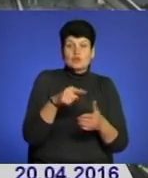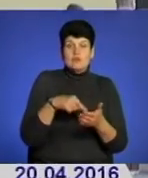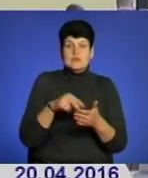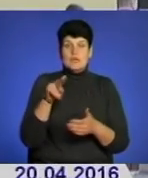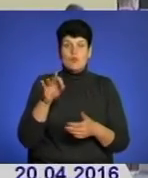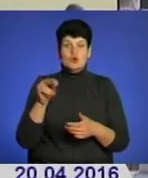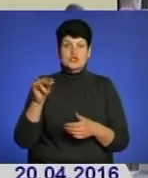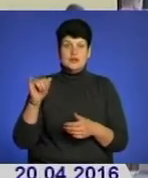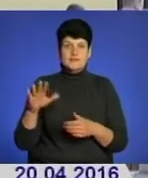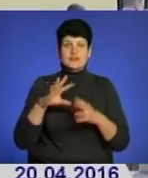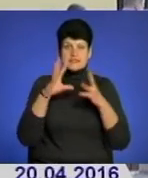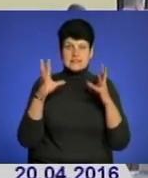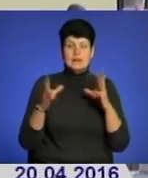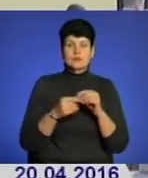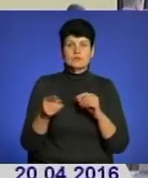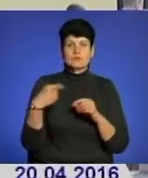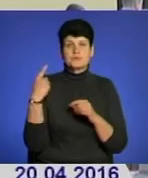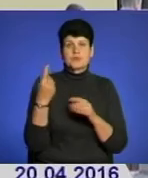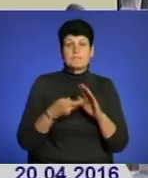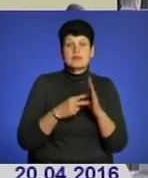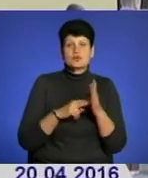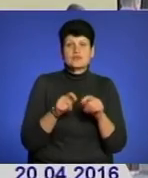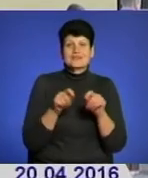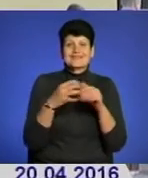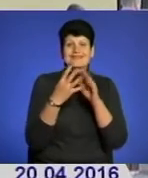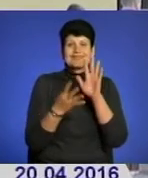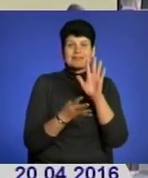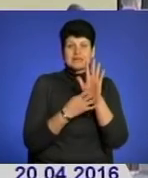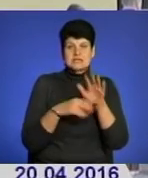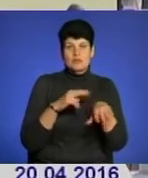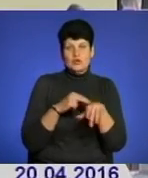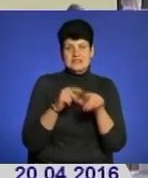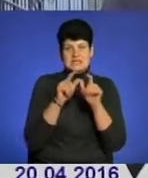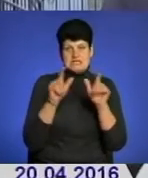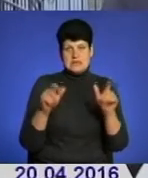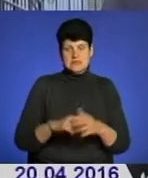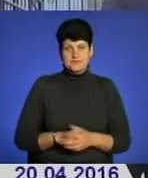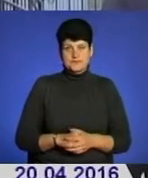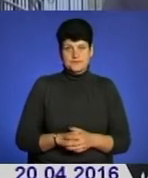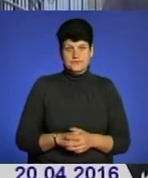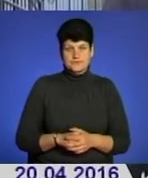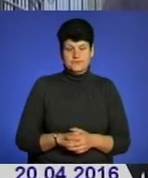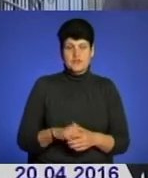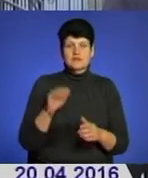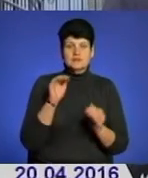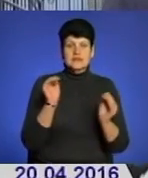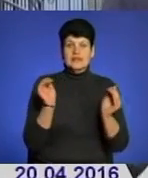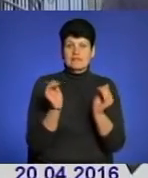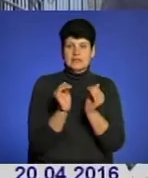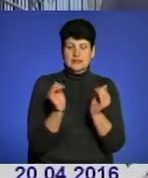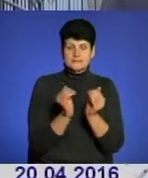Почаїв. Загалом на Тернопільщині планується відкрити 19 поліцейських станцій. В невеликих населених